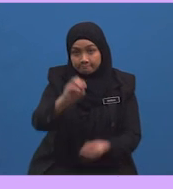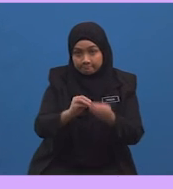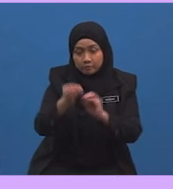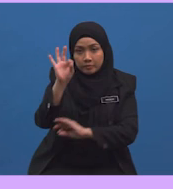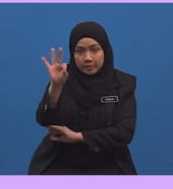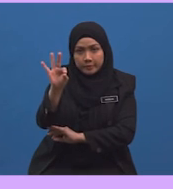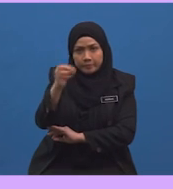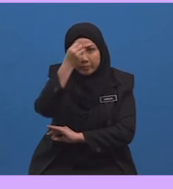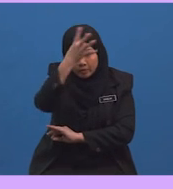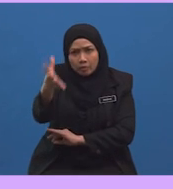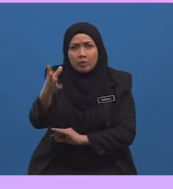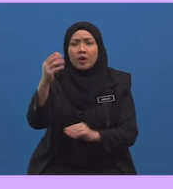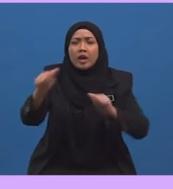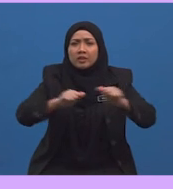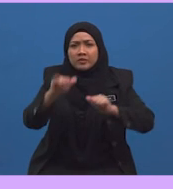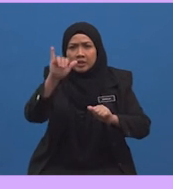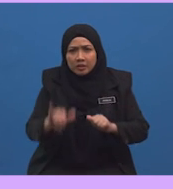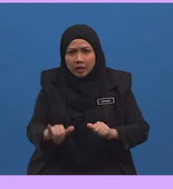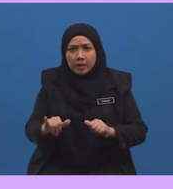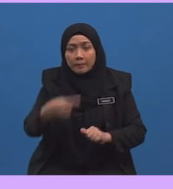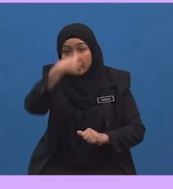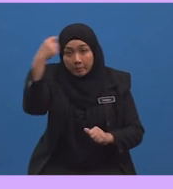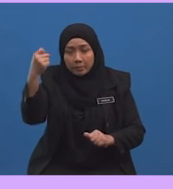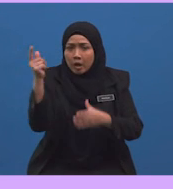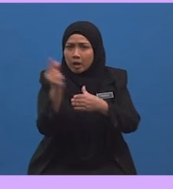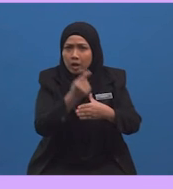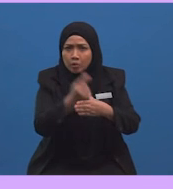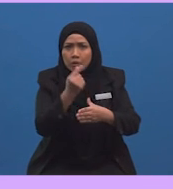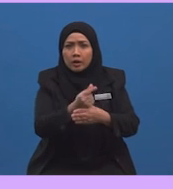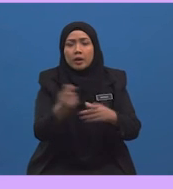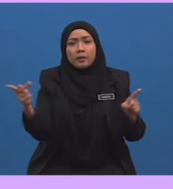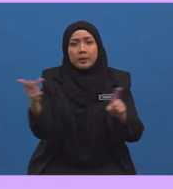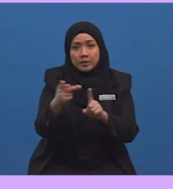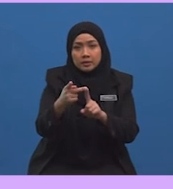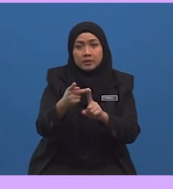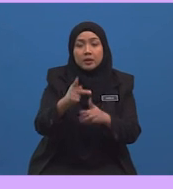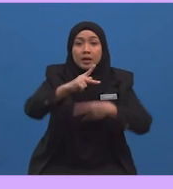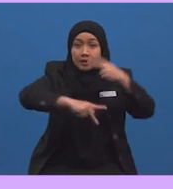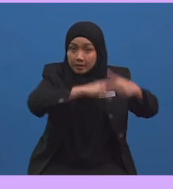Soalan seterusnya, nyatakan aktiviti-aktiviti yang menyebabkan gangguan kepada kita nutrien.